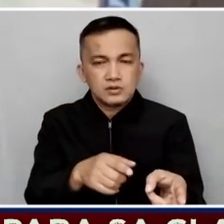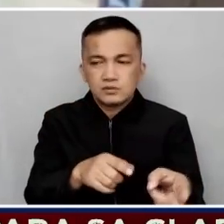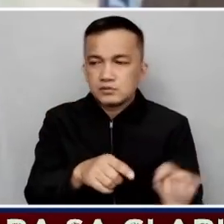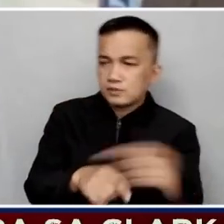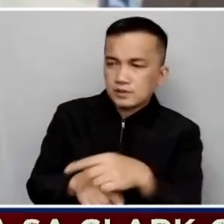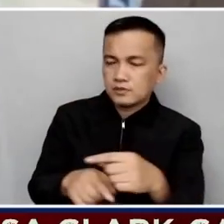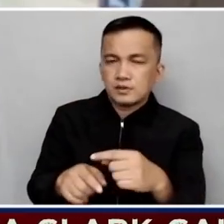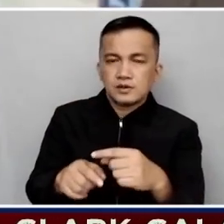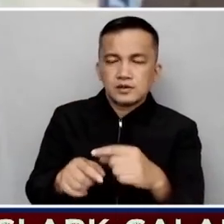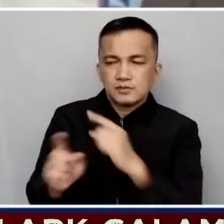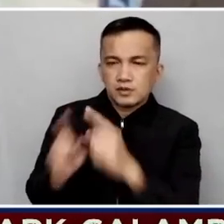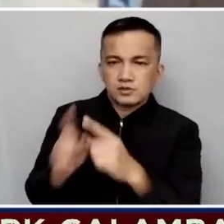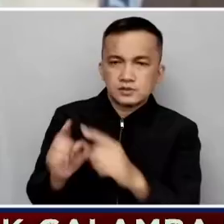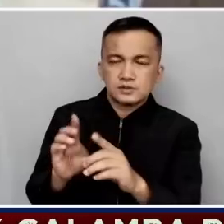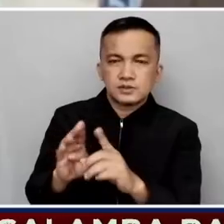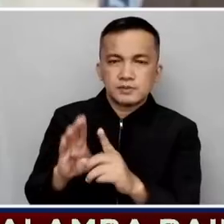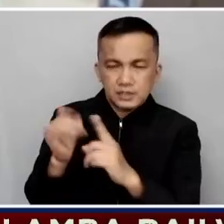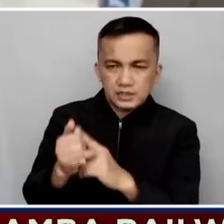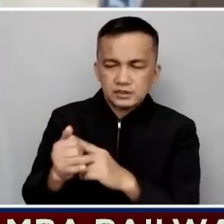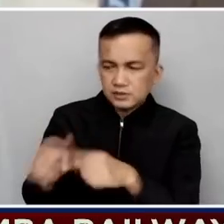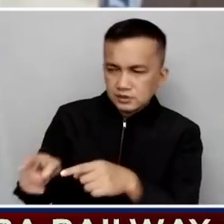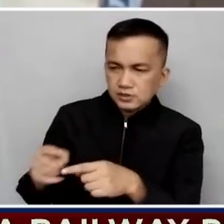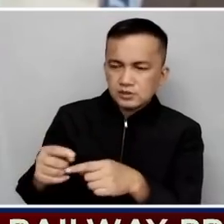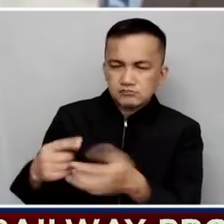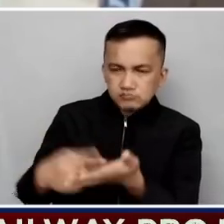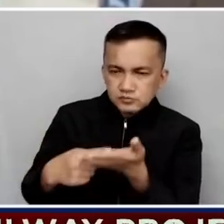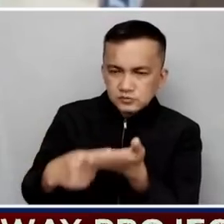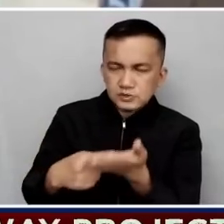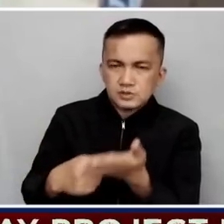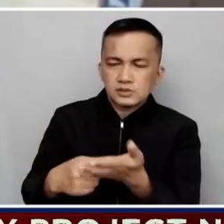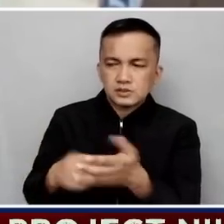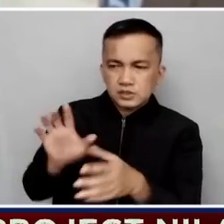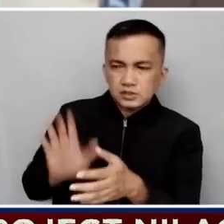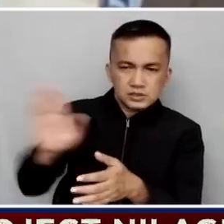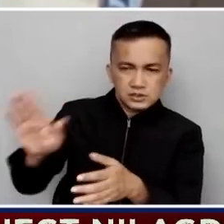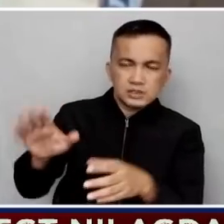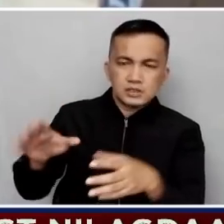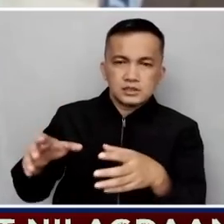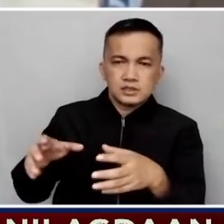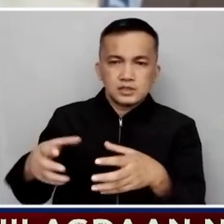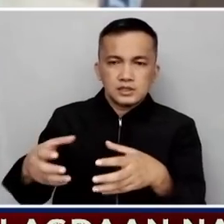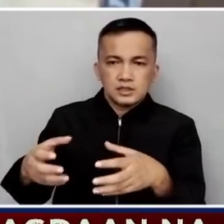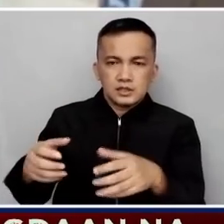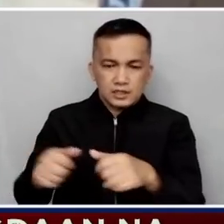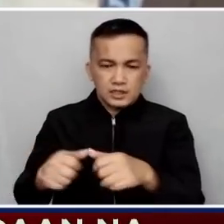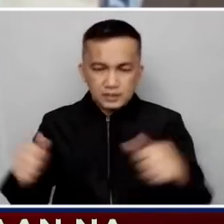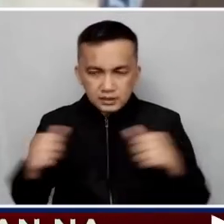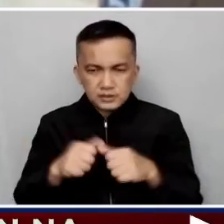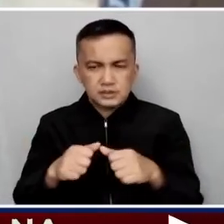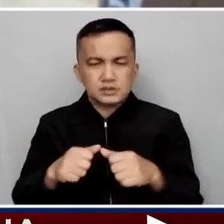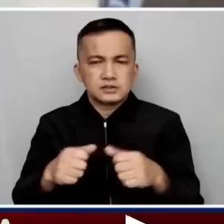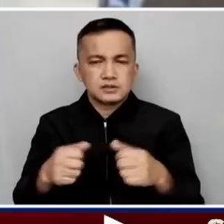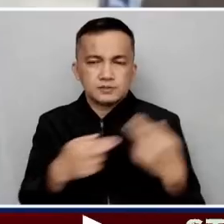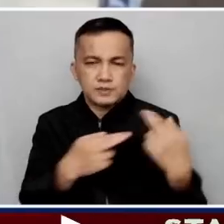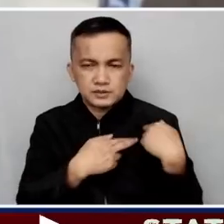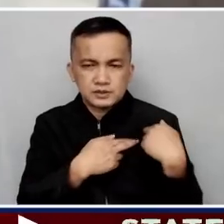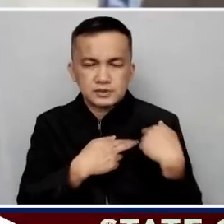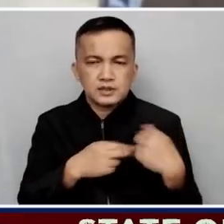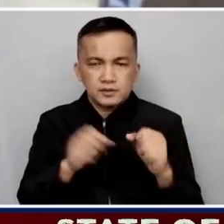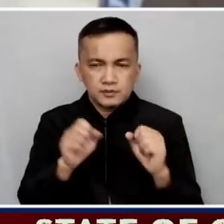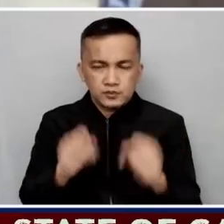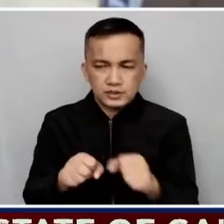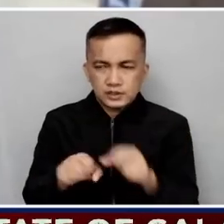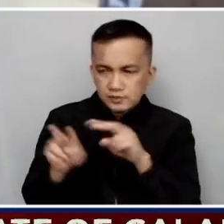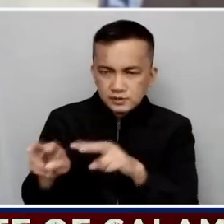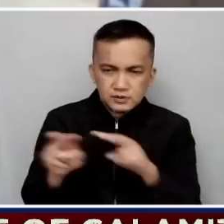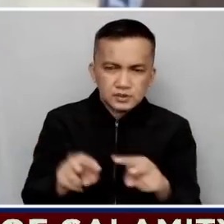makipag-ugnaya na sa mga barangay upang tiyakin na sa loob ng kanilang mga areas of responsibility ay maaari nilang mamonitor